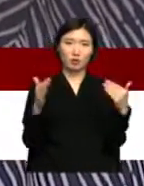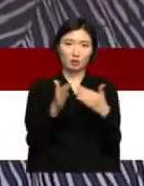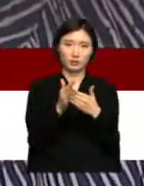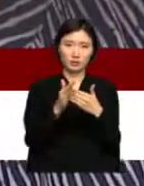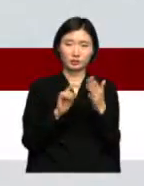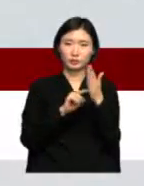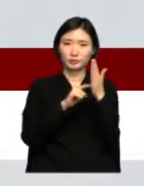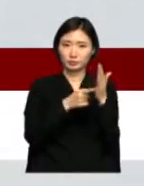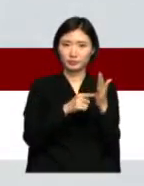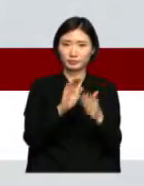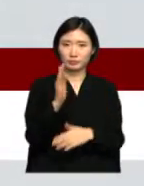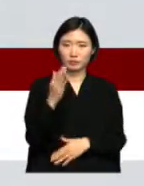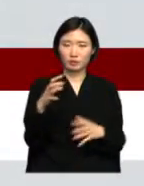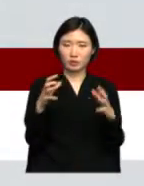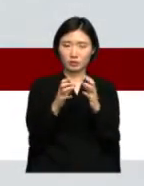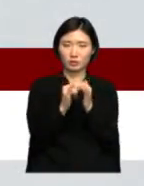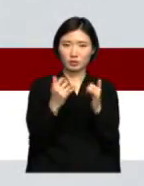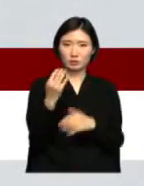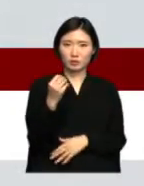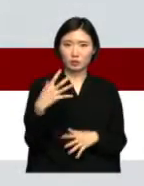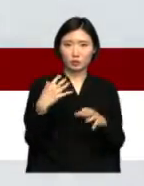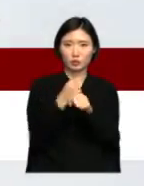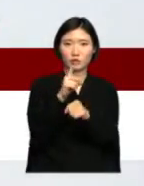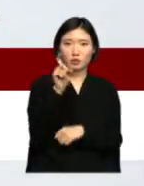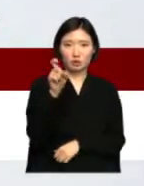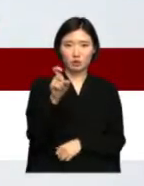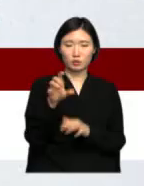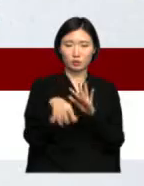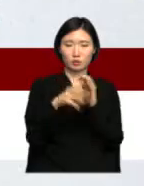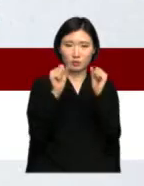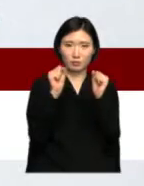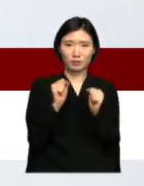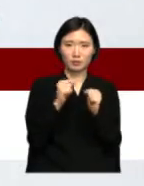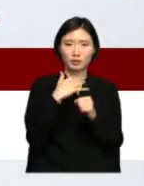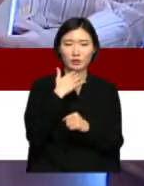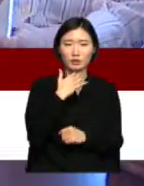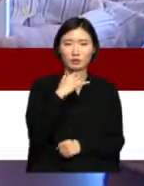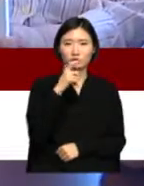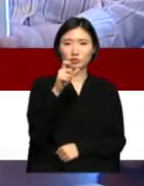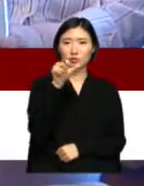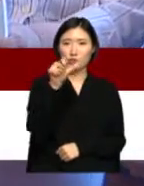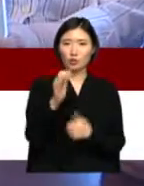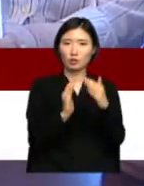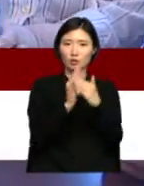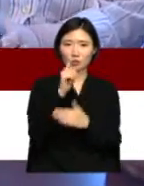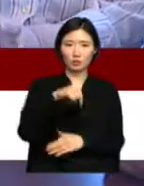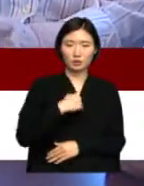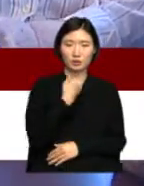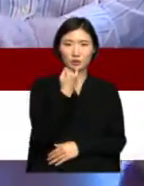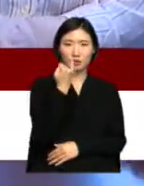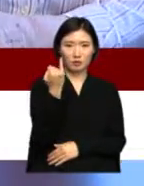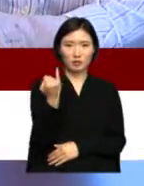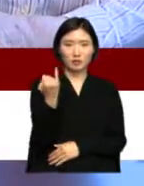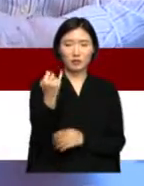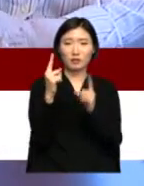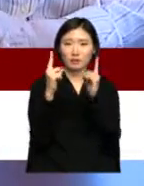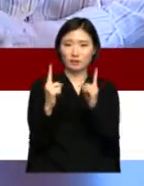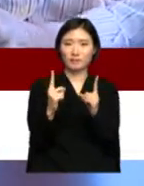진행됩니다. 모집 인원은 모두 10명이며 종로구에 거주하는 65세 이상 홀몸 여성 어르신이